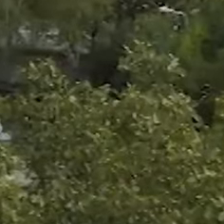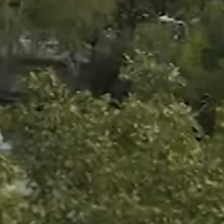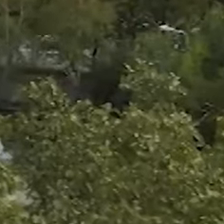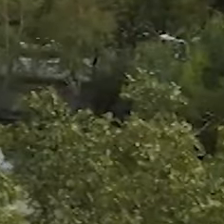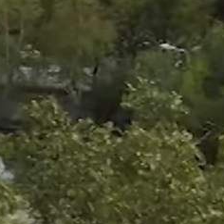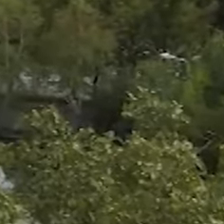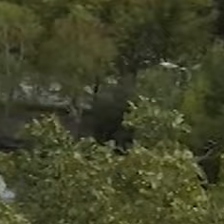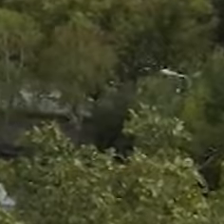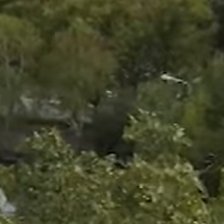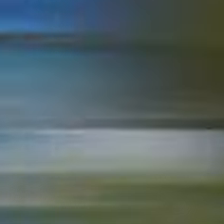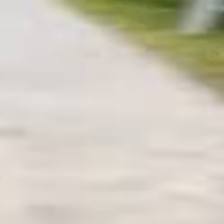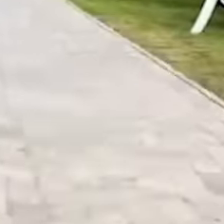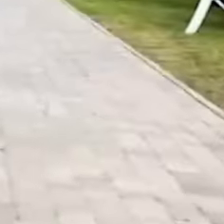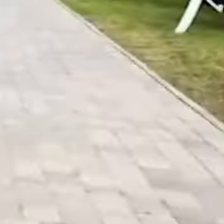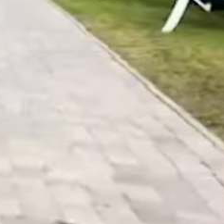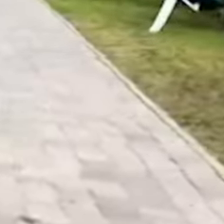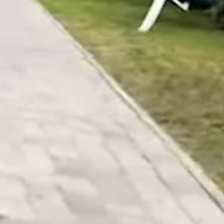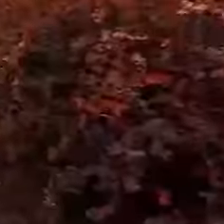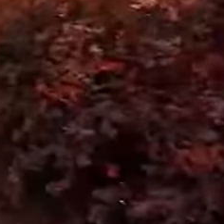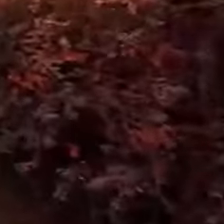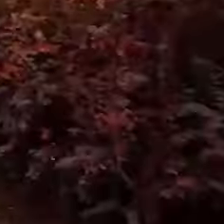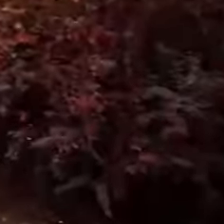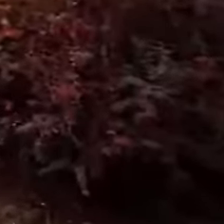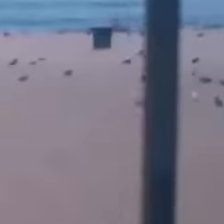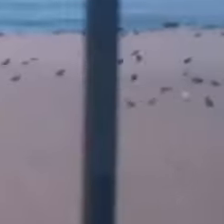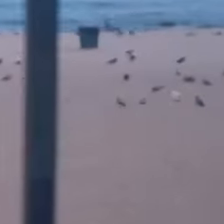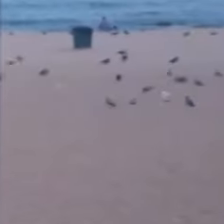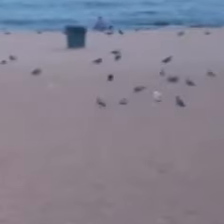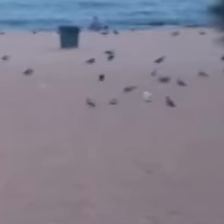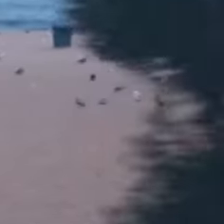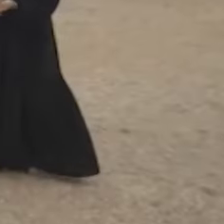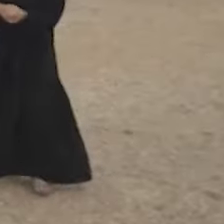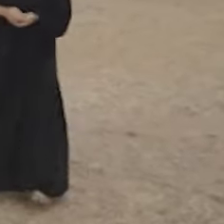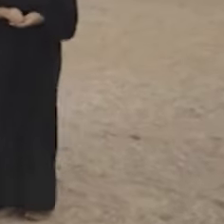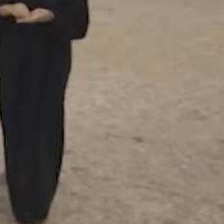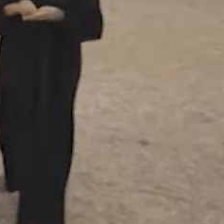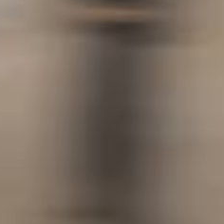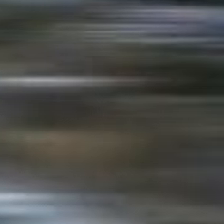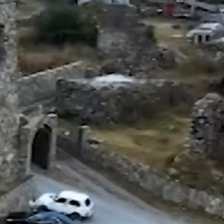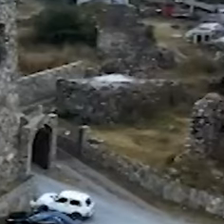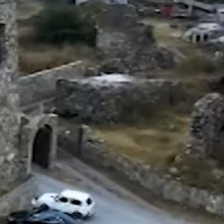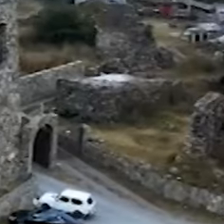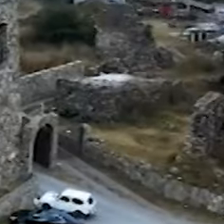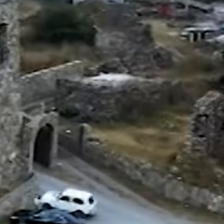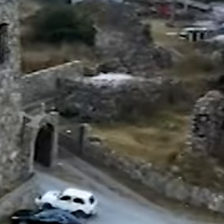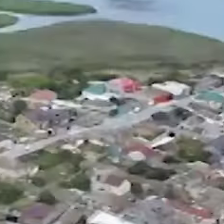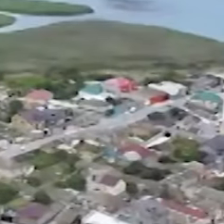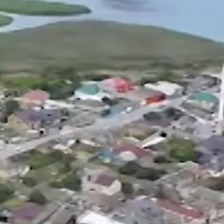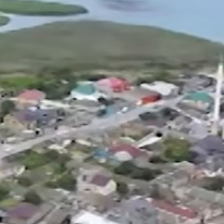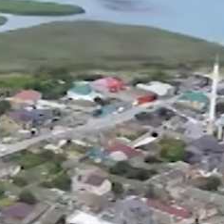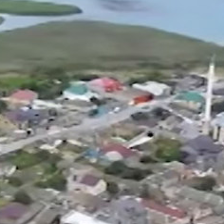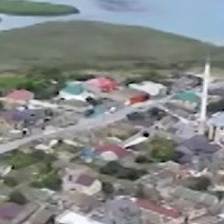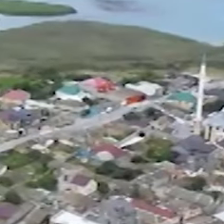на территории современной Карачаево-Черкесии. Мы откроем для себя множество жемчужин этих древних земель. Это южная стена